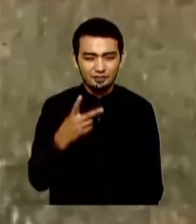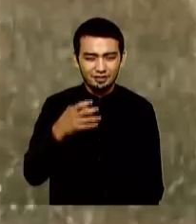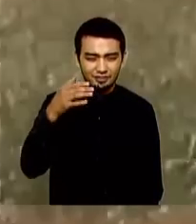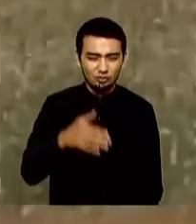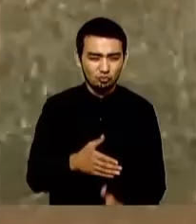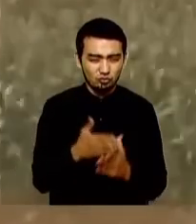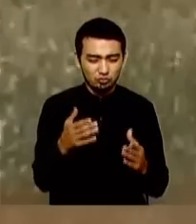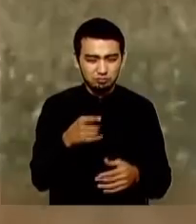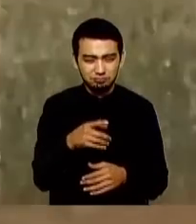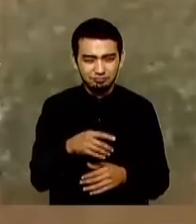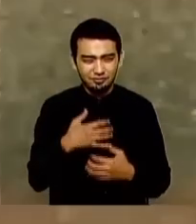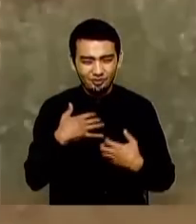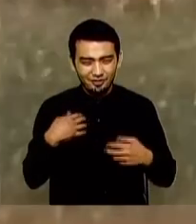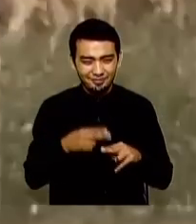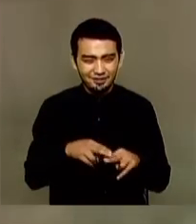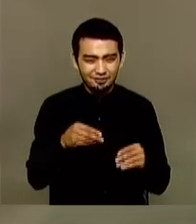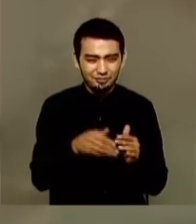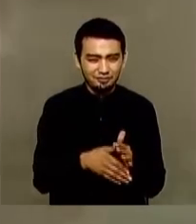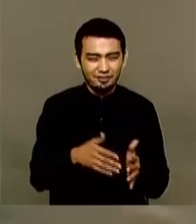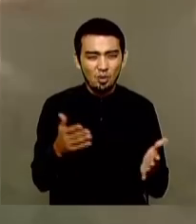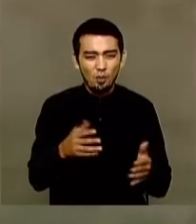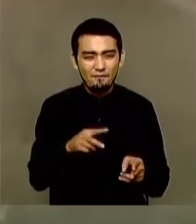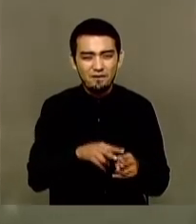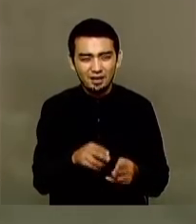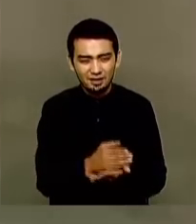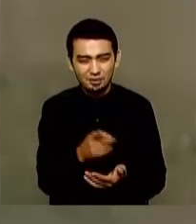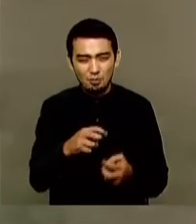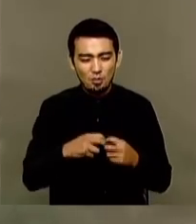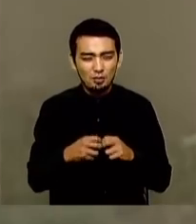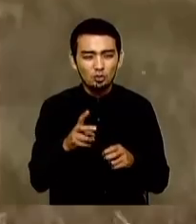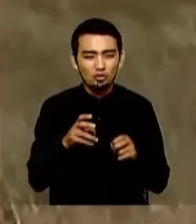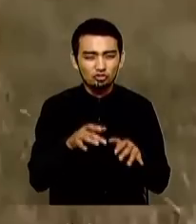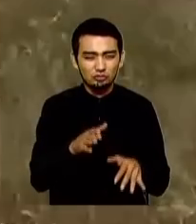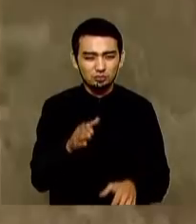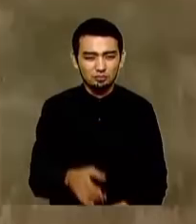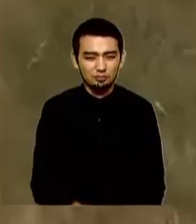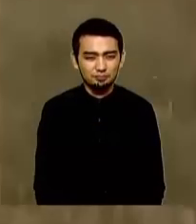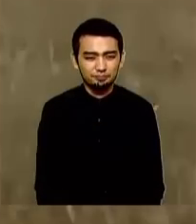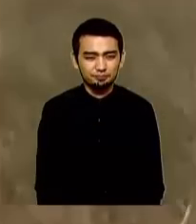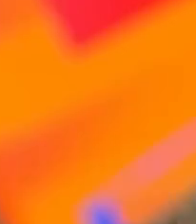жуық киіктен келген шығын қандай? Диқандардың мәселесін кім шешіп береді?